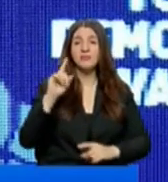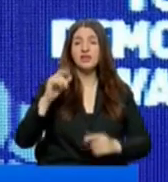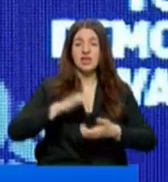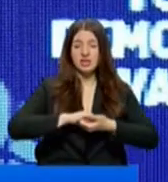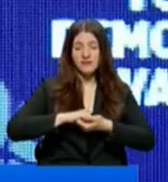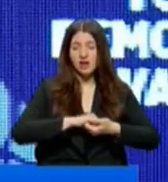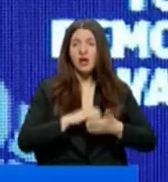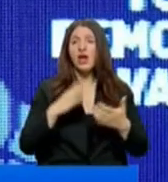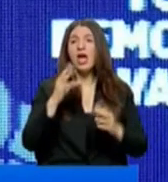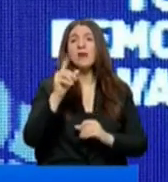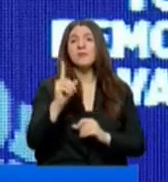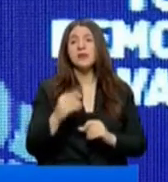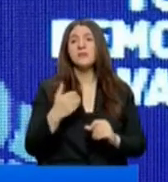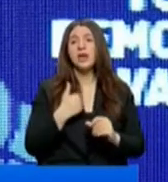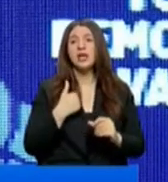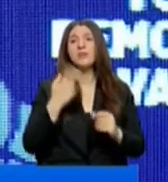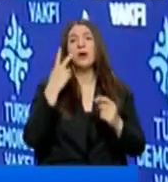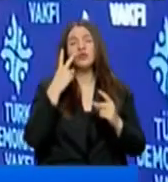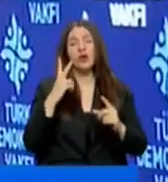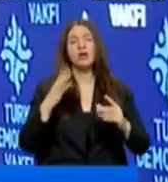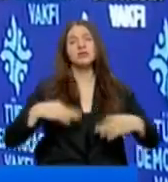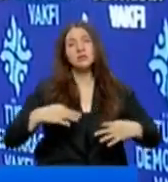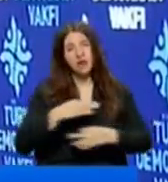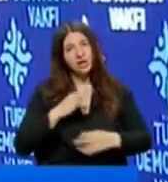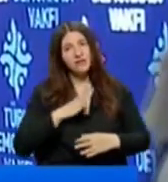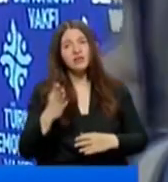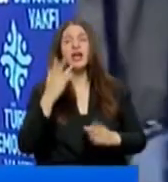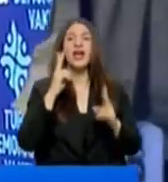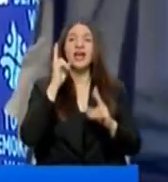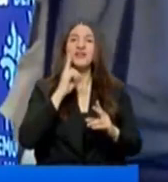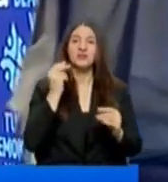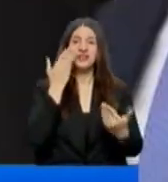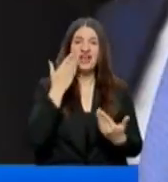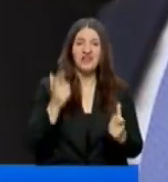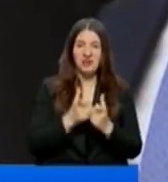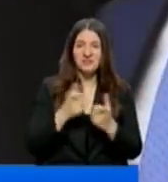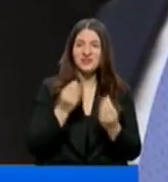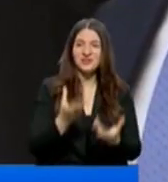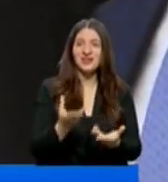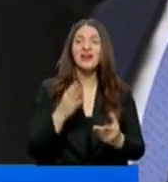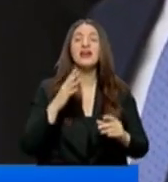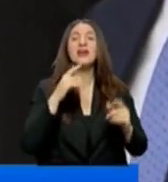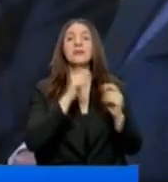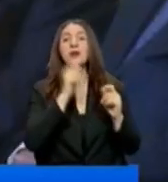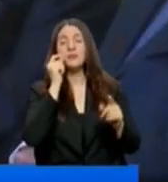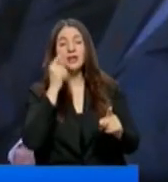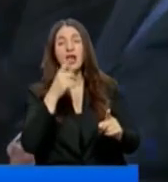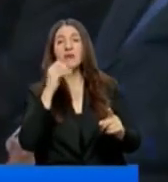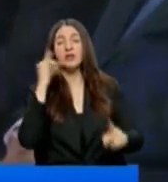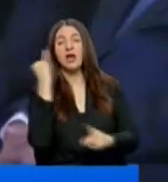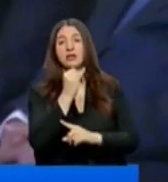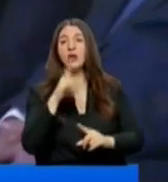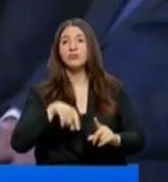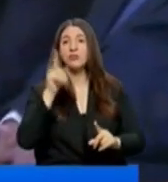ittifak her biri benim katımda saygındır. Efendim keyifli bir toplantı oluyor. Bülent Arınç'ın AK Parti'ye eleştirileri damga